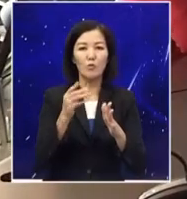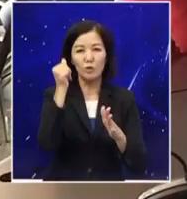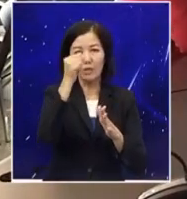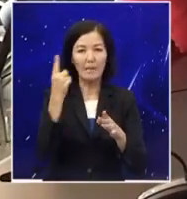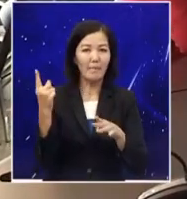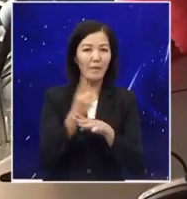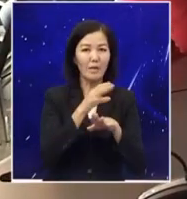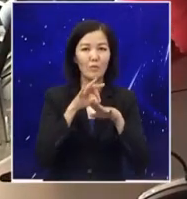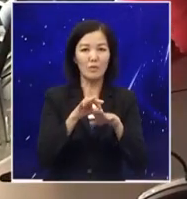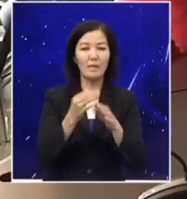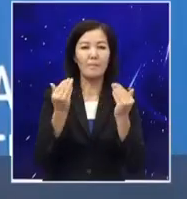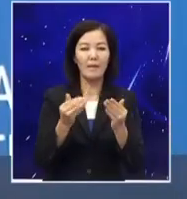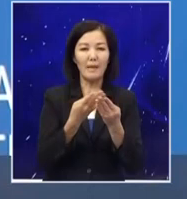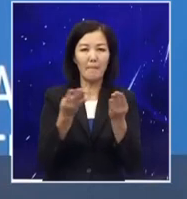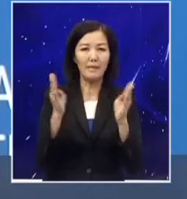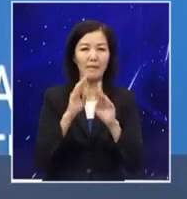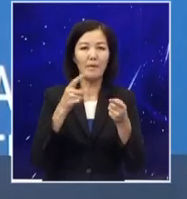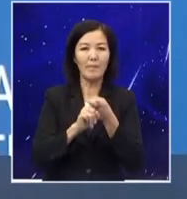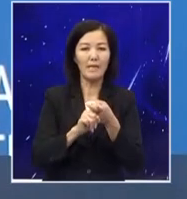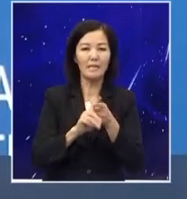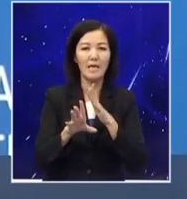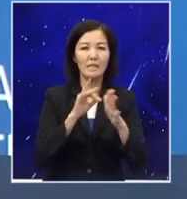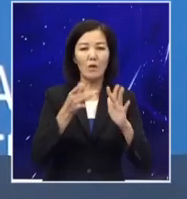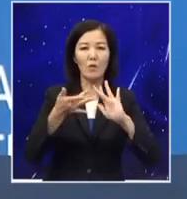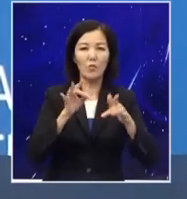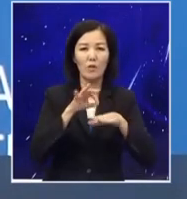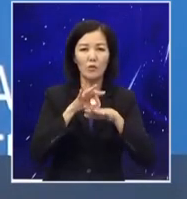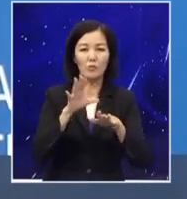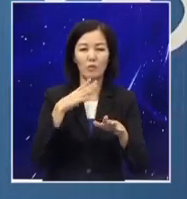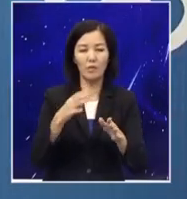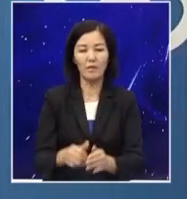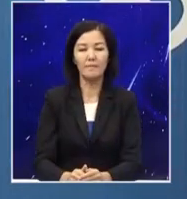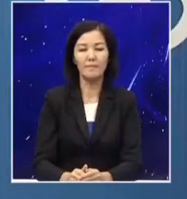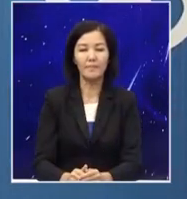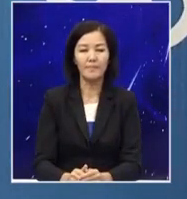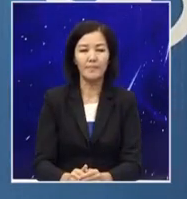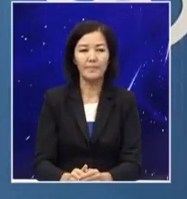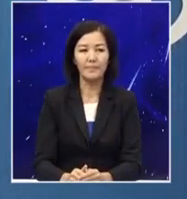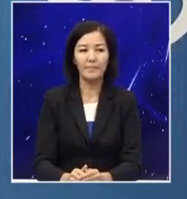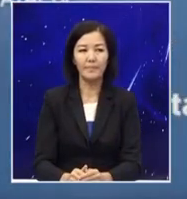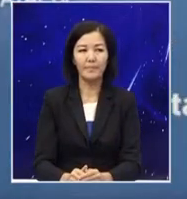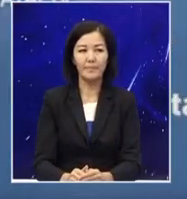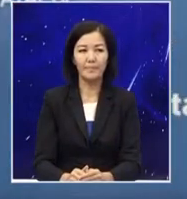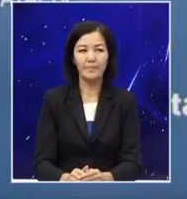жылда бір рет өткізіледі. Биылғы пандемияға байланысты сайлау онлайн режимде өткен.